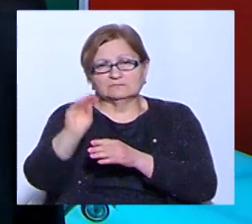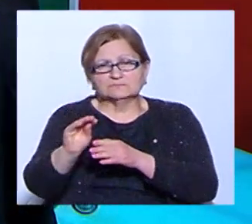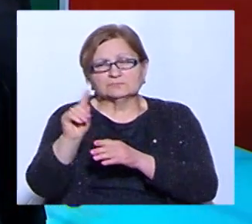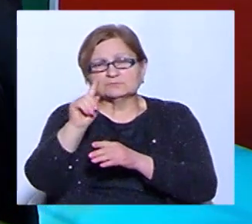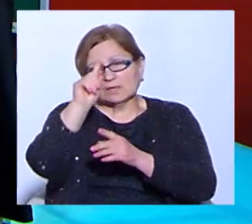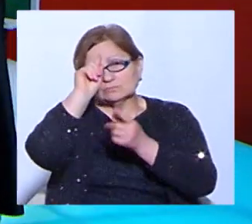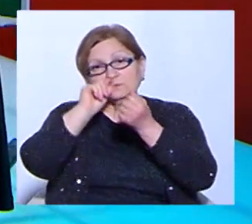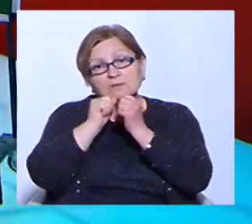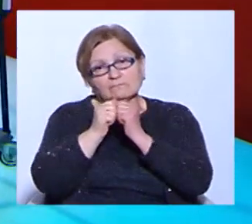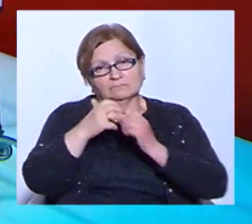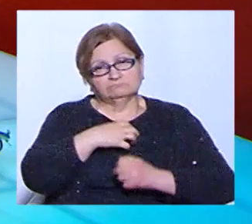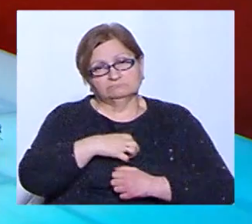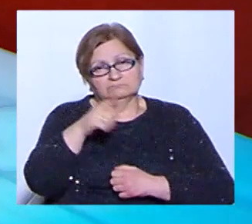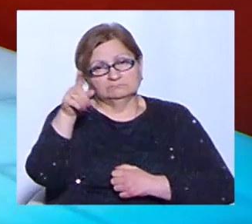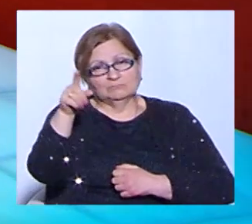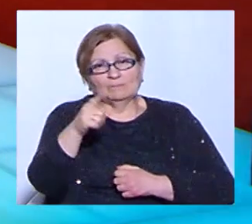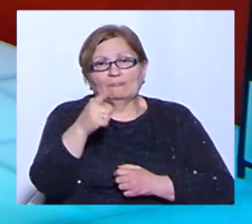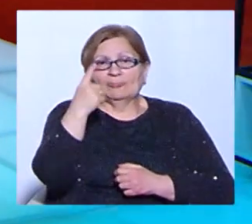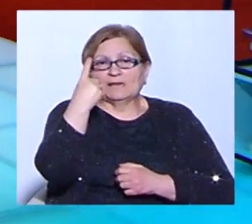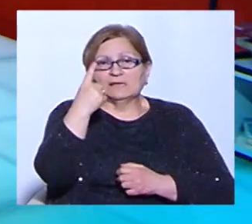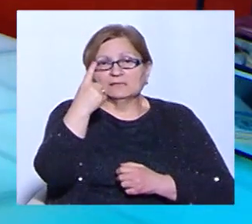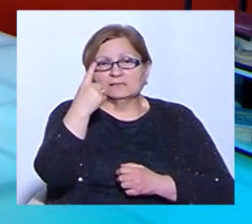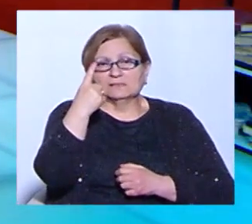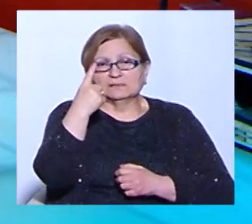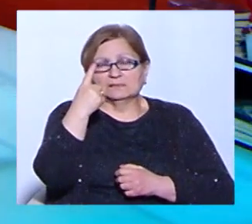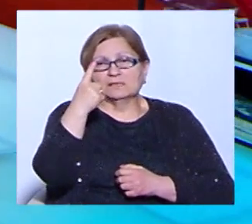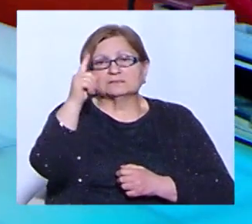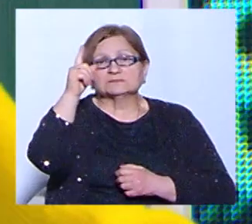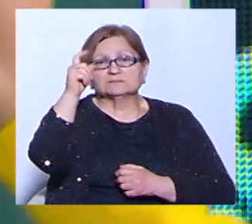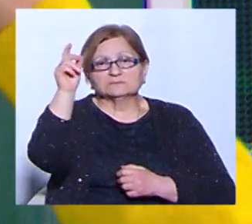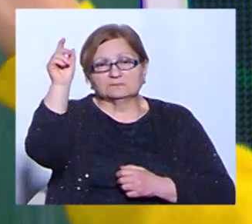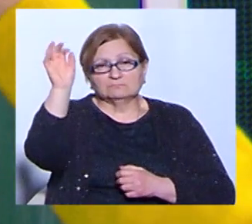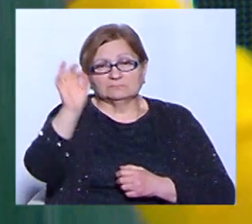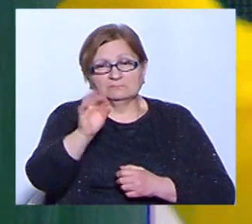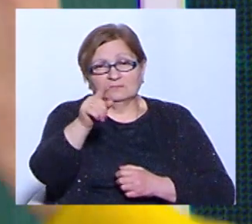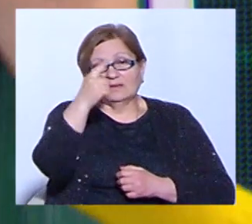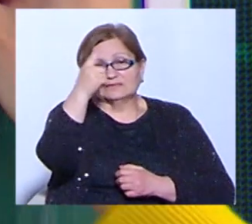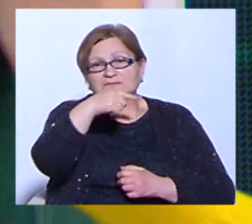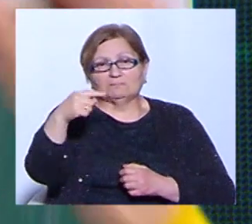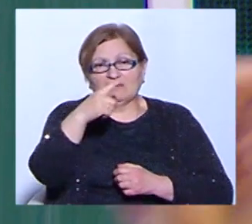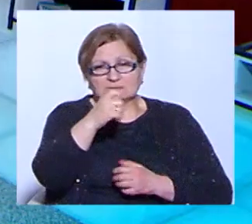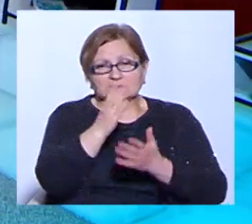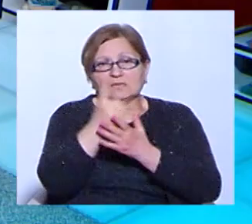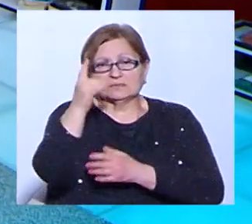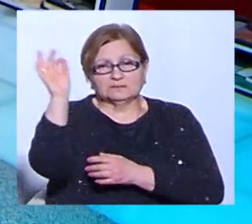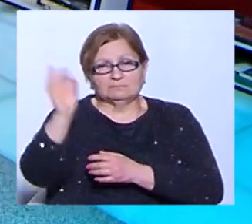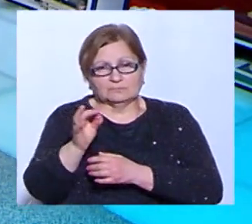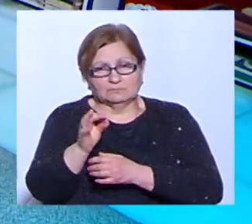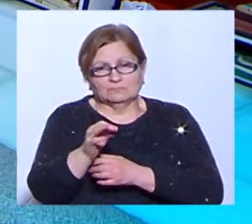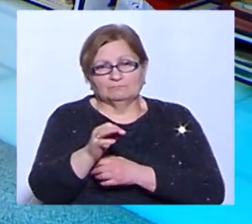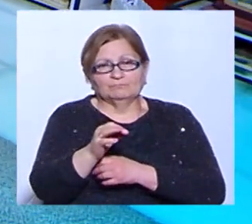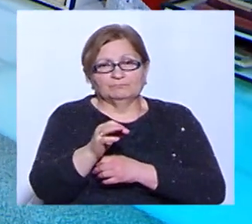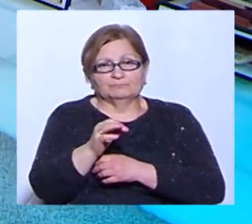დავიმახსოვროთ აუცილებლად. ესე იგი 1%, 1 მეასეთი არის 1%.